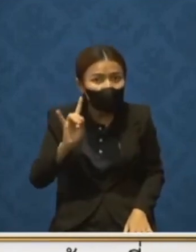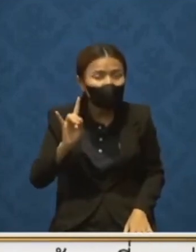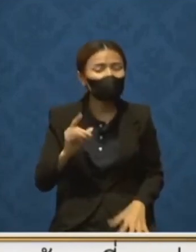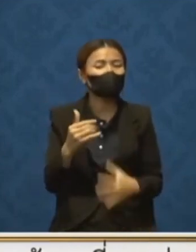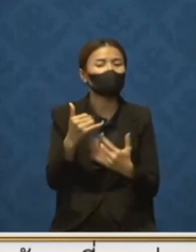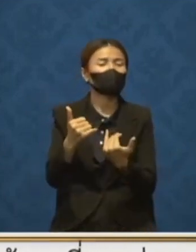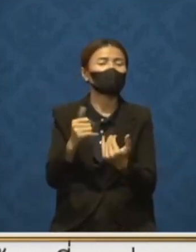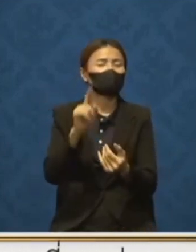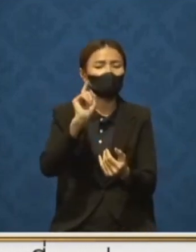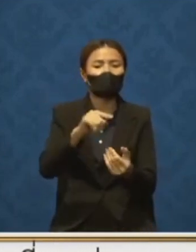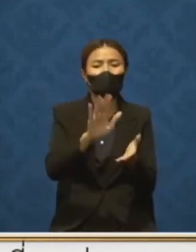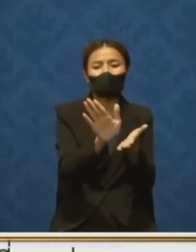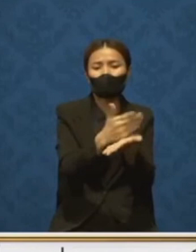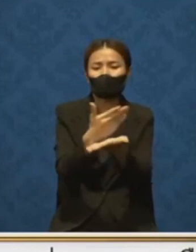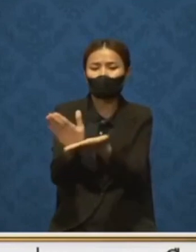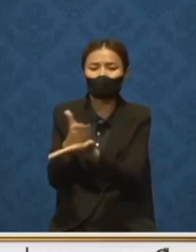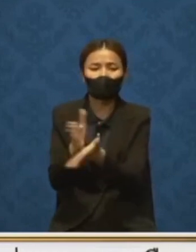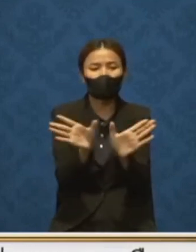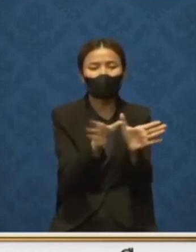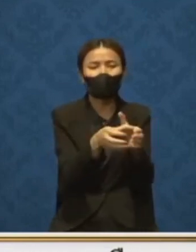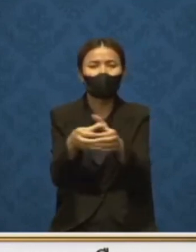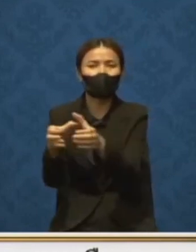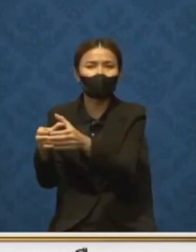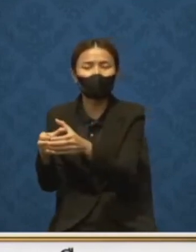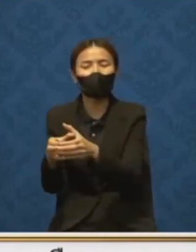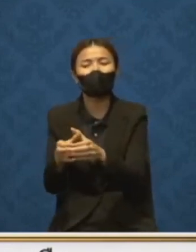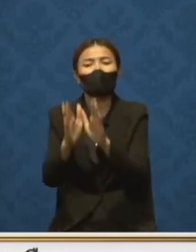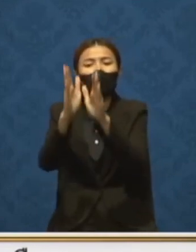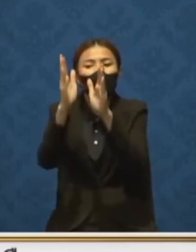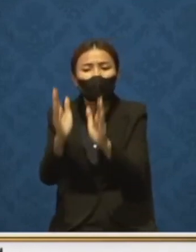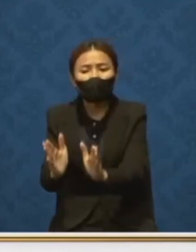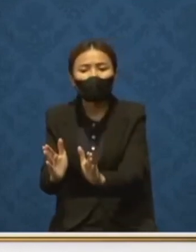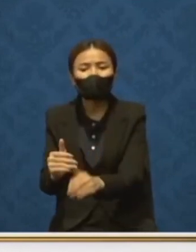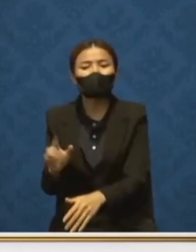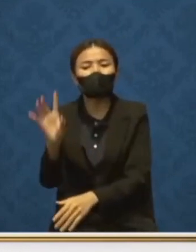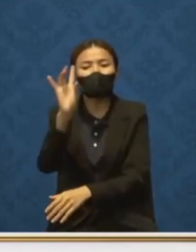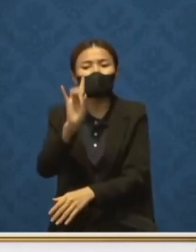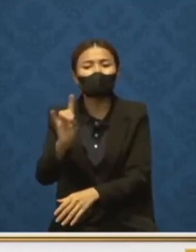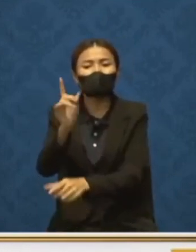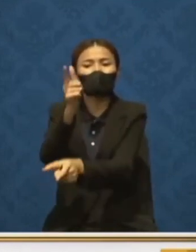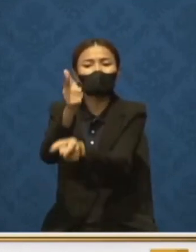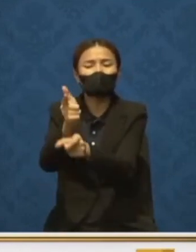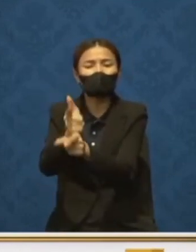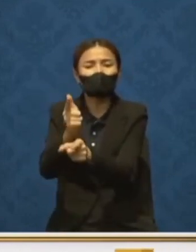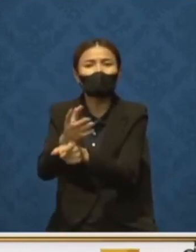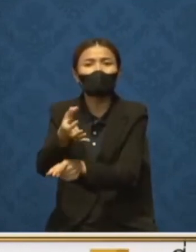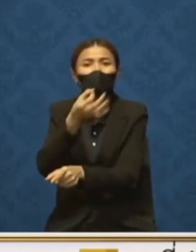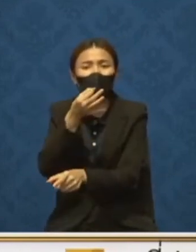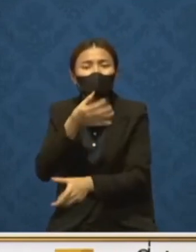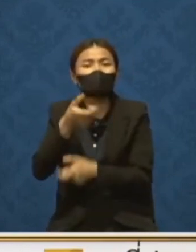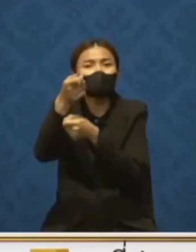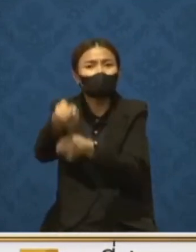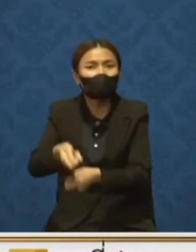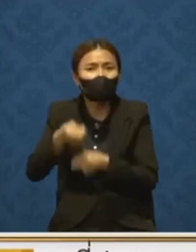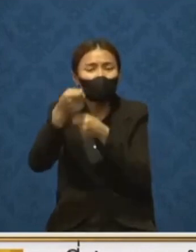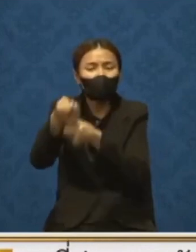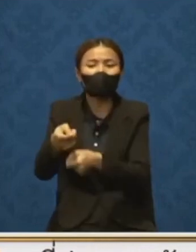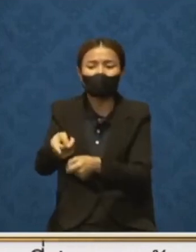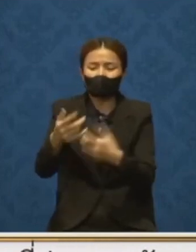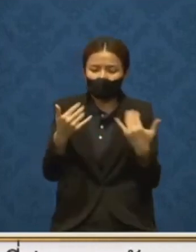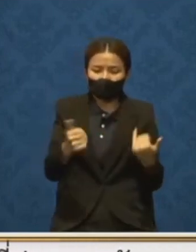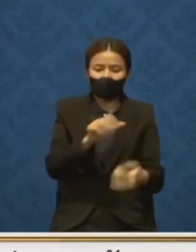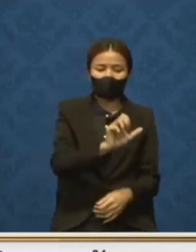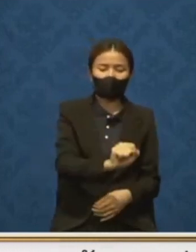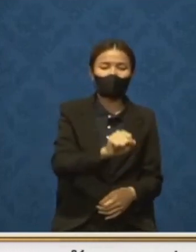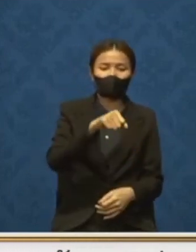สู่การเป็นเกษตรกรรายย่อยนะครับโดยคณะกรรมการสภาการสัตวบาลจะเป็นผู้กำหนด